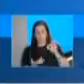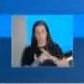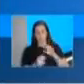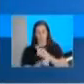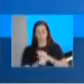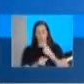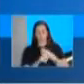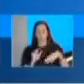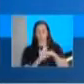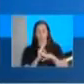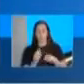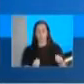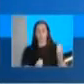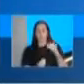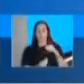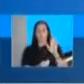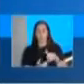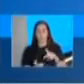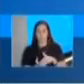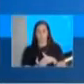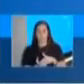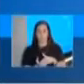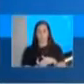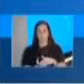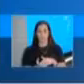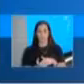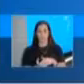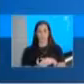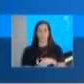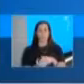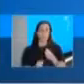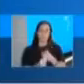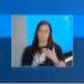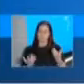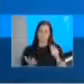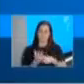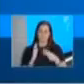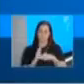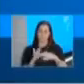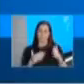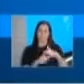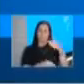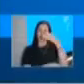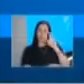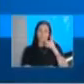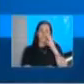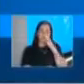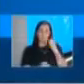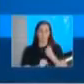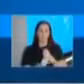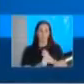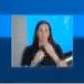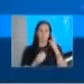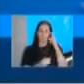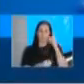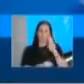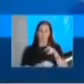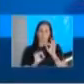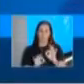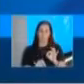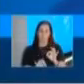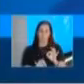זמן, הוא חוקק את החוק והוסיף גם כדי ככל הנראה יצאו ידי חובה בגלל דוח מבקר המדינה, אבל נעשו דברים שחשבנו שיש